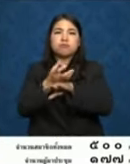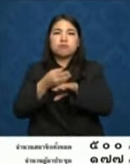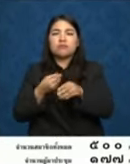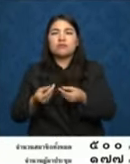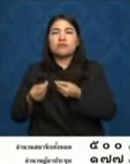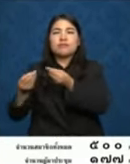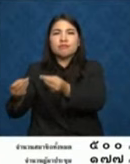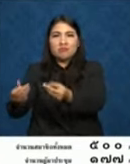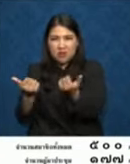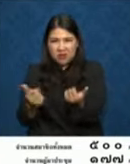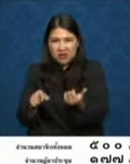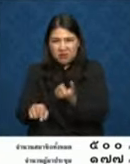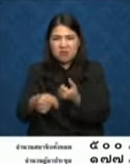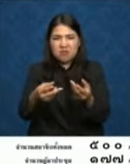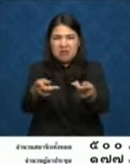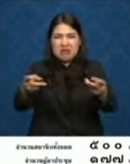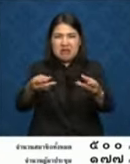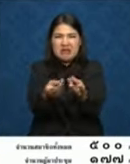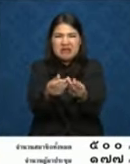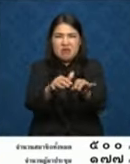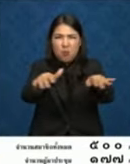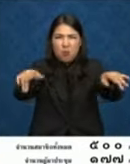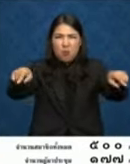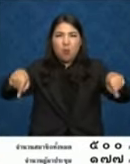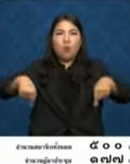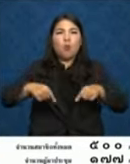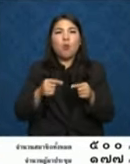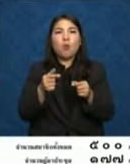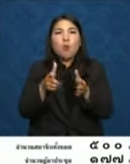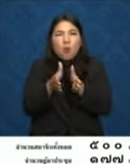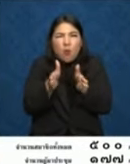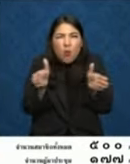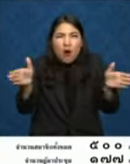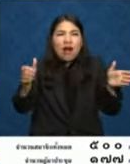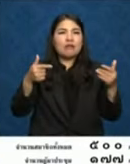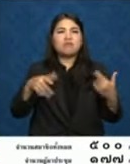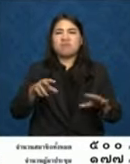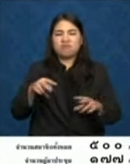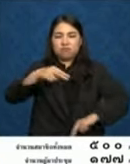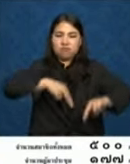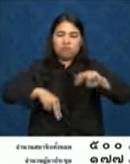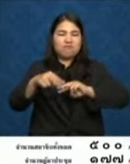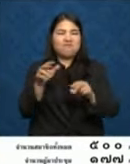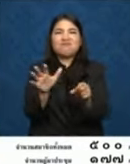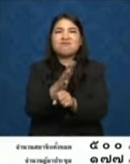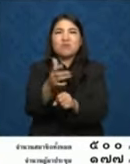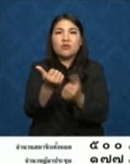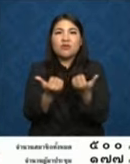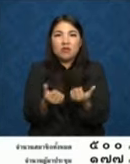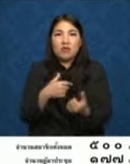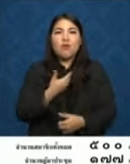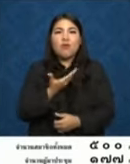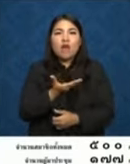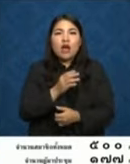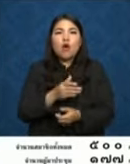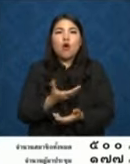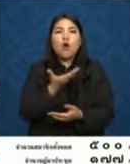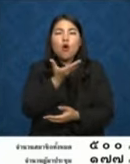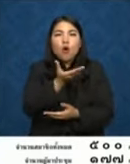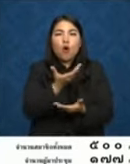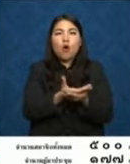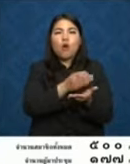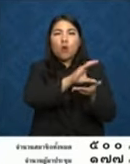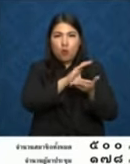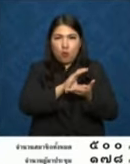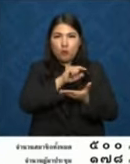ที่มีพื้นที่ขนาดใหญ่มากทำให้ไม่สามารถดูแลได้ทั่วถึงผมจึงขอความอนุเคราะห์ของงบประมาณจากกรมทรัพยากรน้ำบาดาลเขต5น